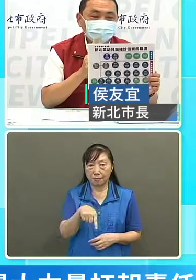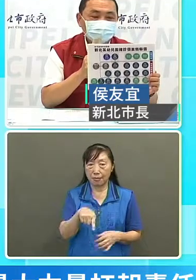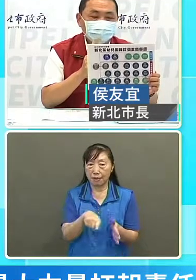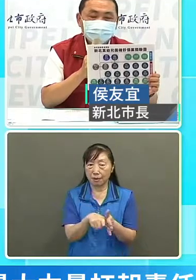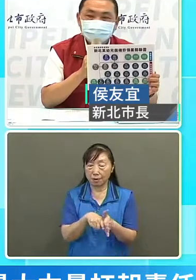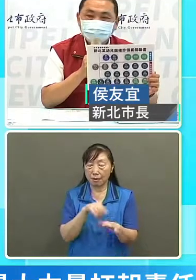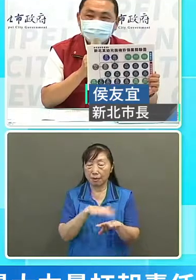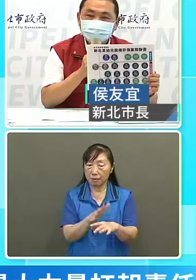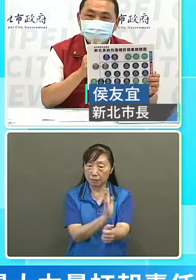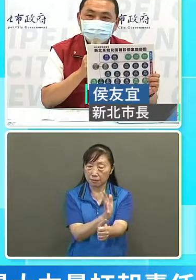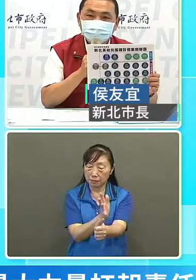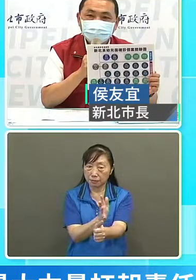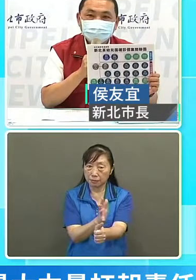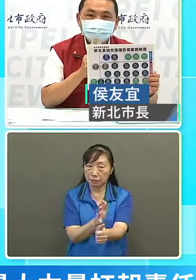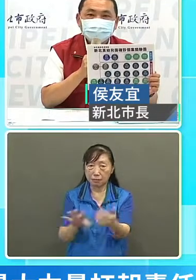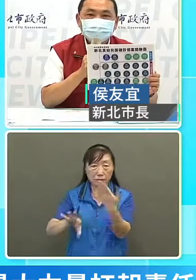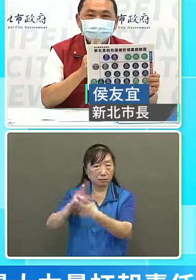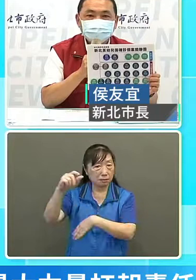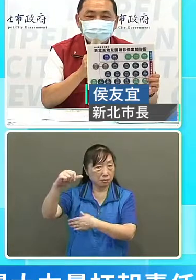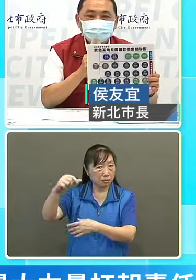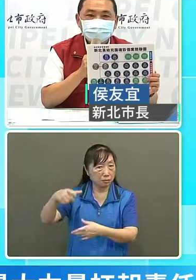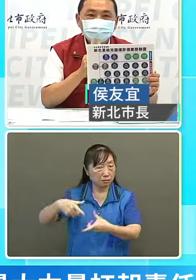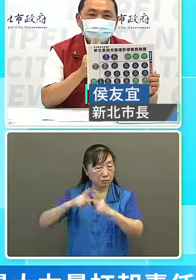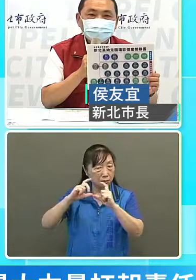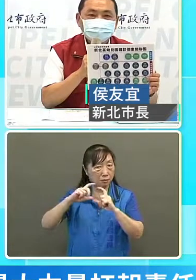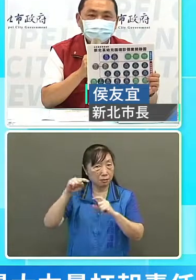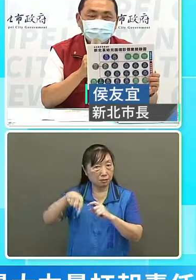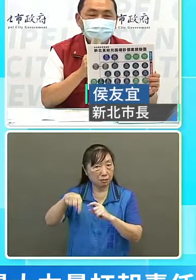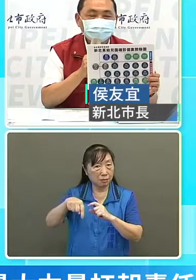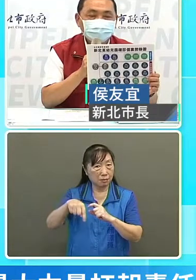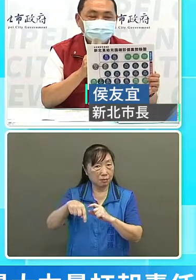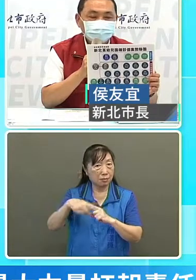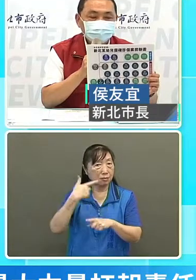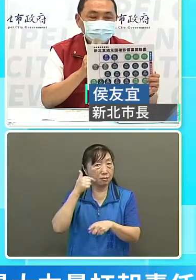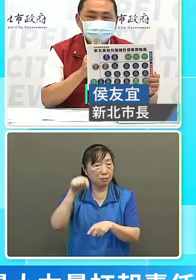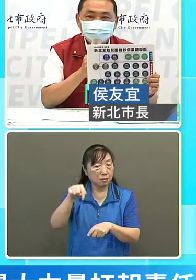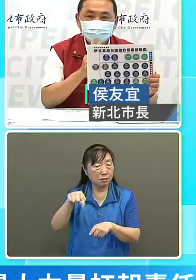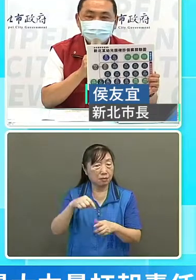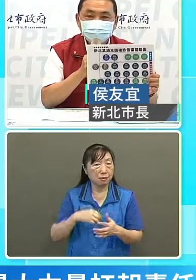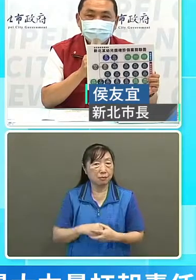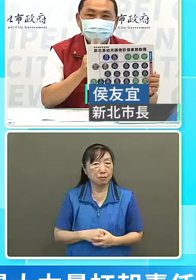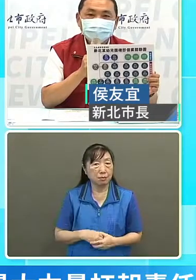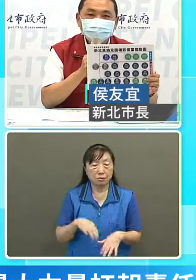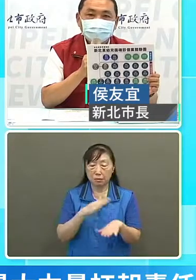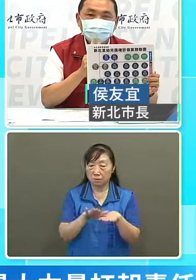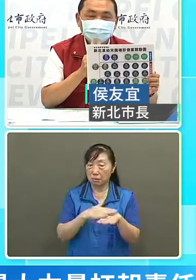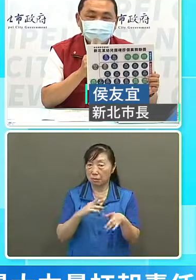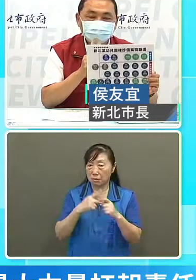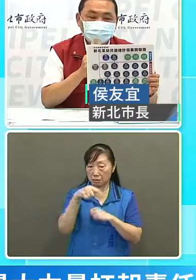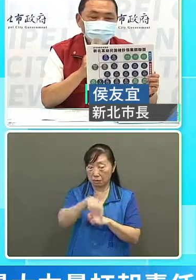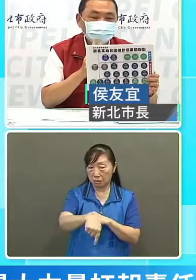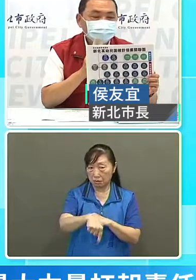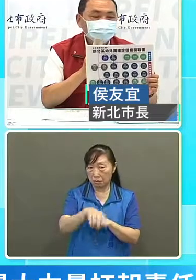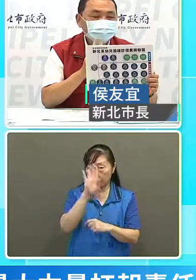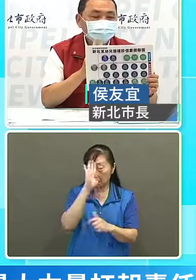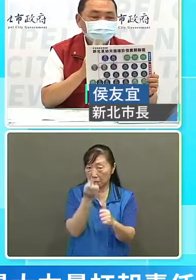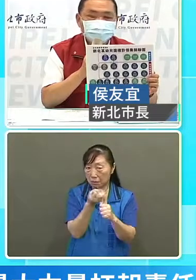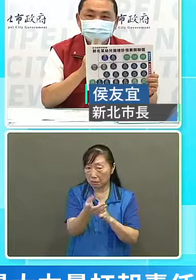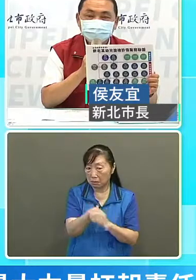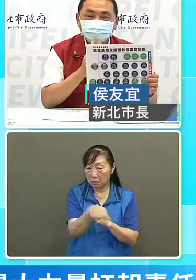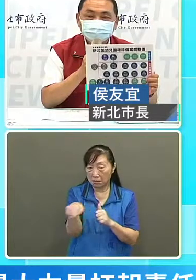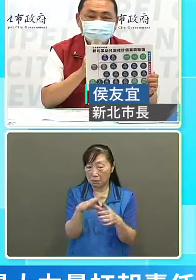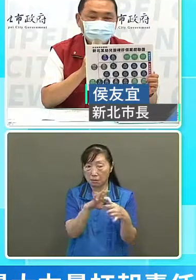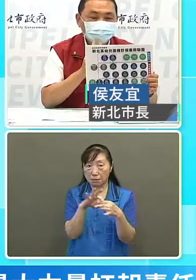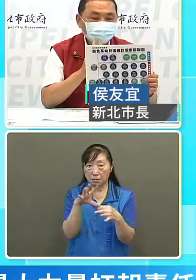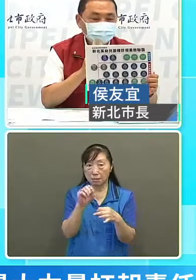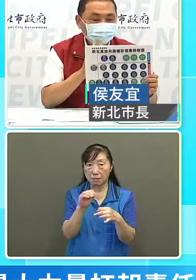解从境外回国的家长会不会跟这感染源有关系，所以我们